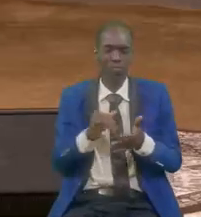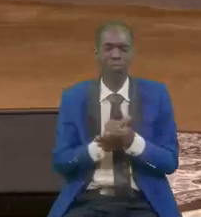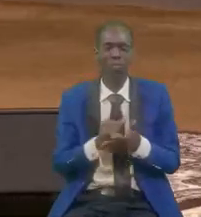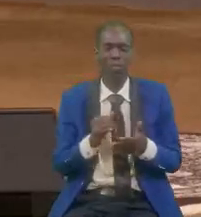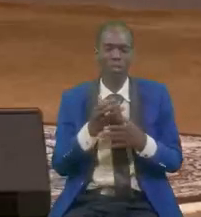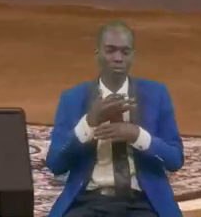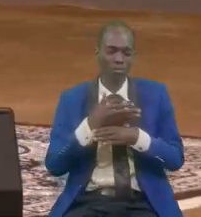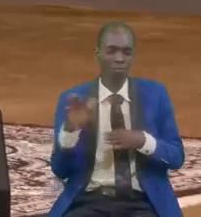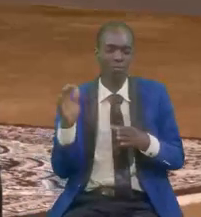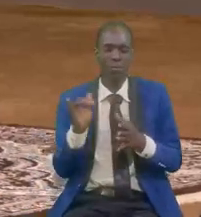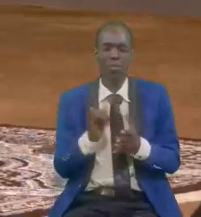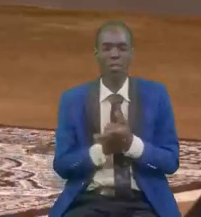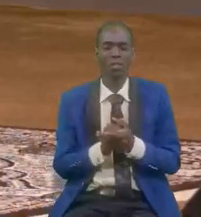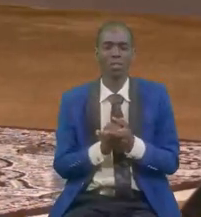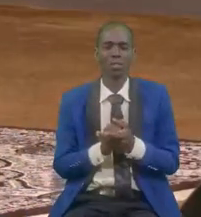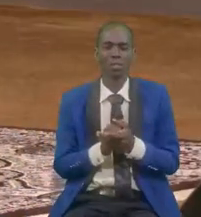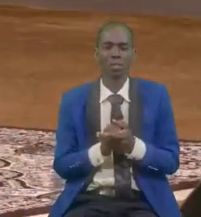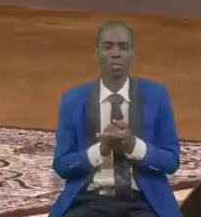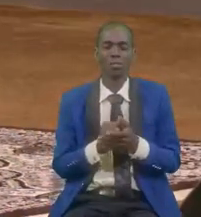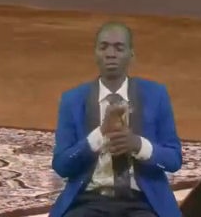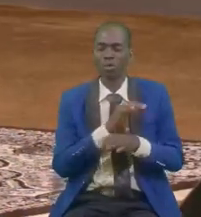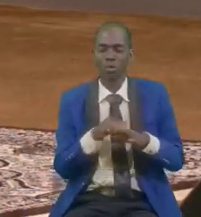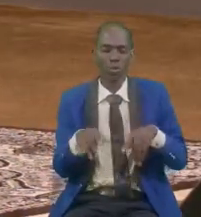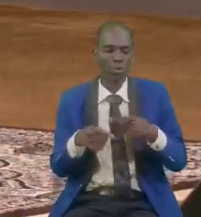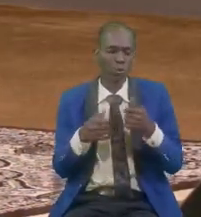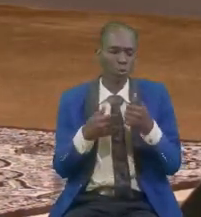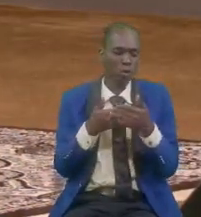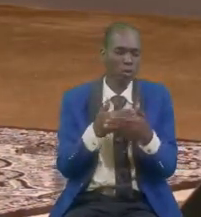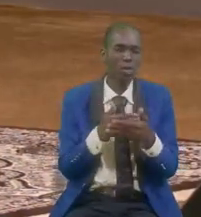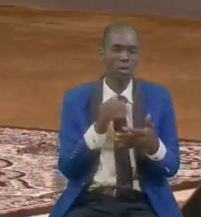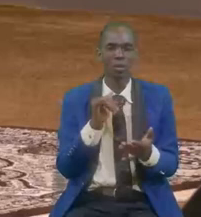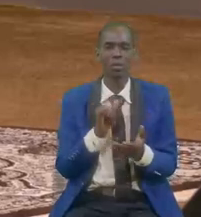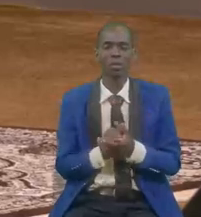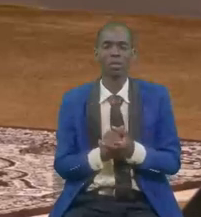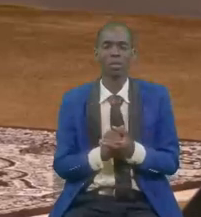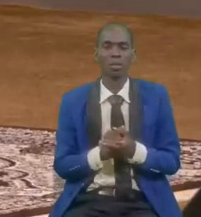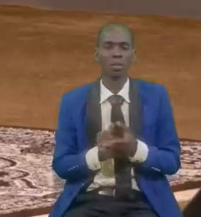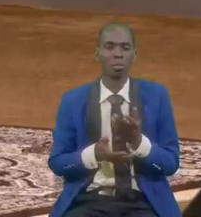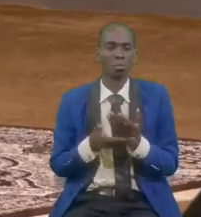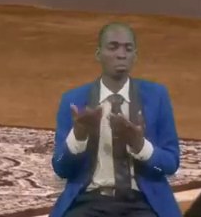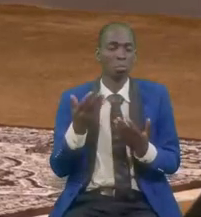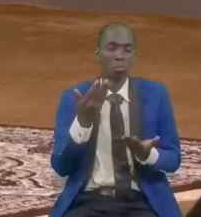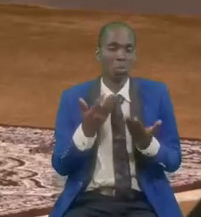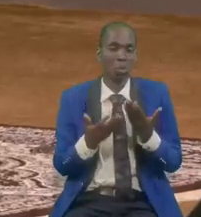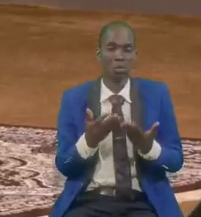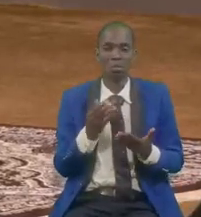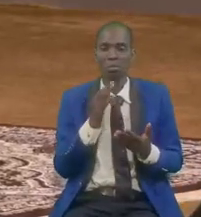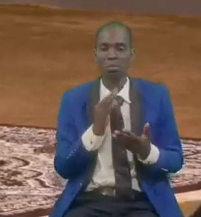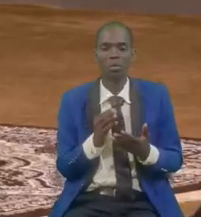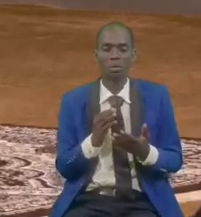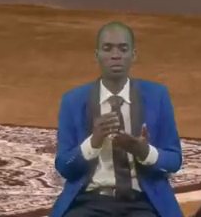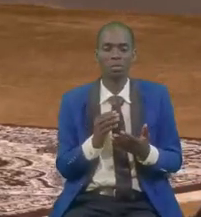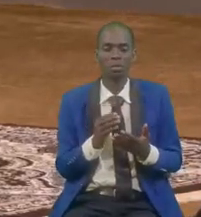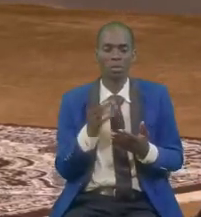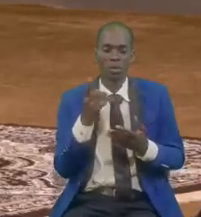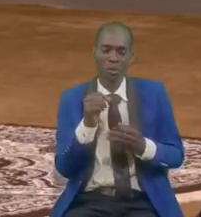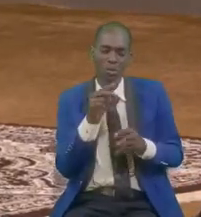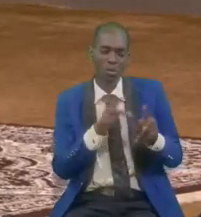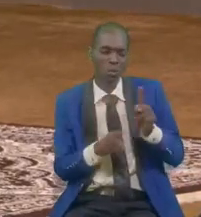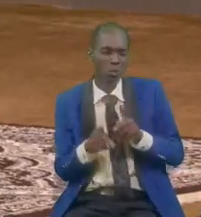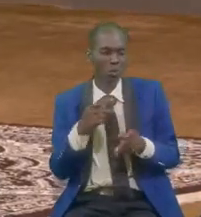Évitez cela. Faut pas vous approcher de cela. Cela paraît mauvais, mais ce n'est pas